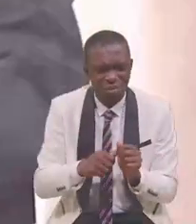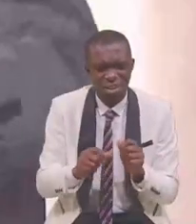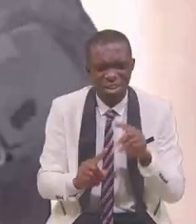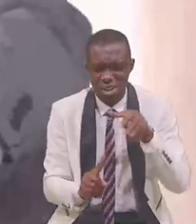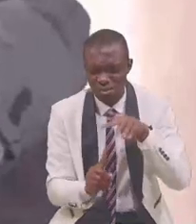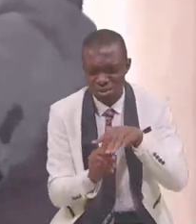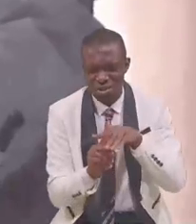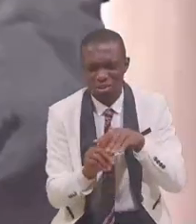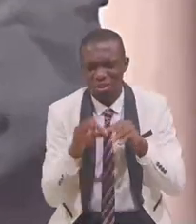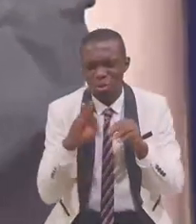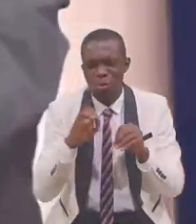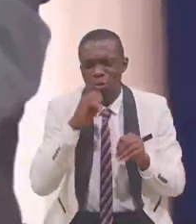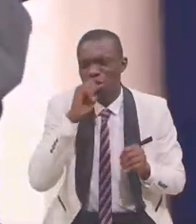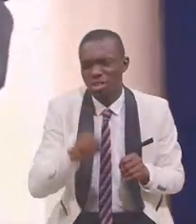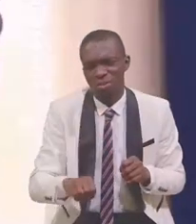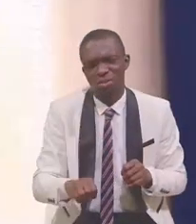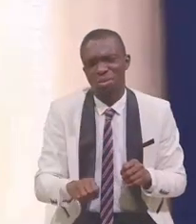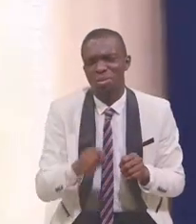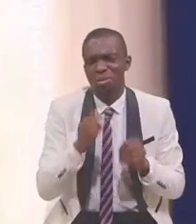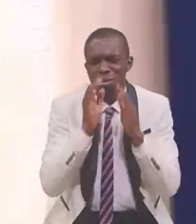disponible, sanctifie-moi,